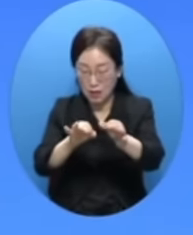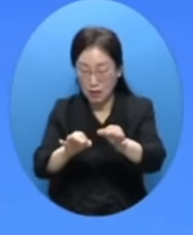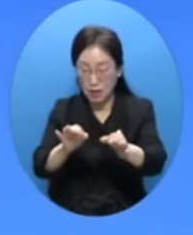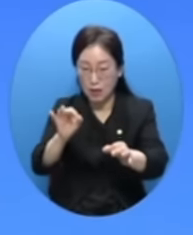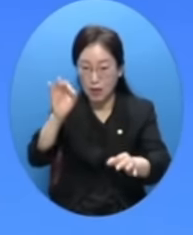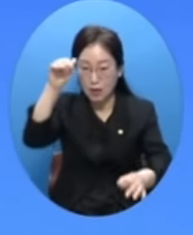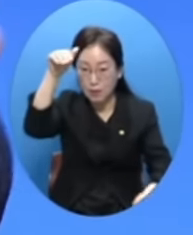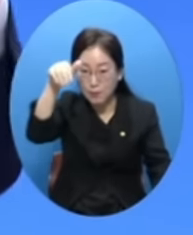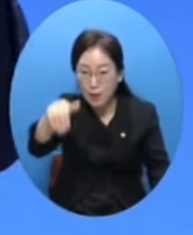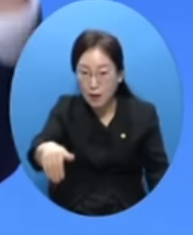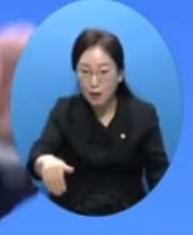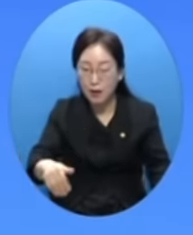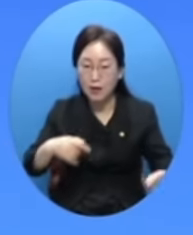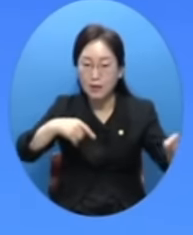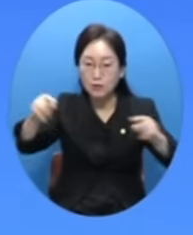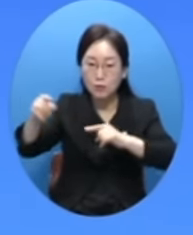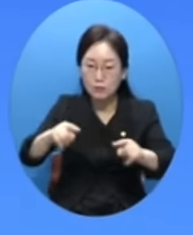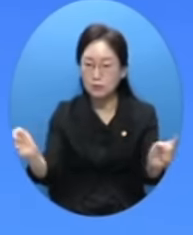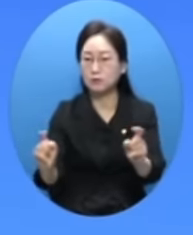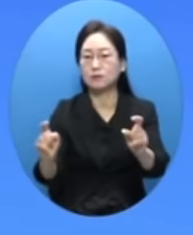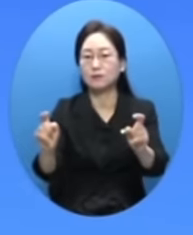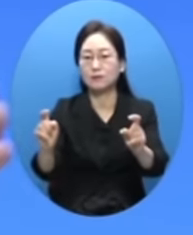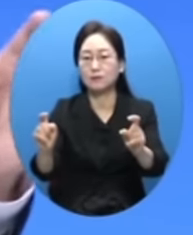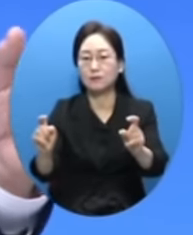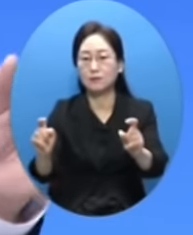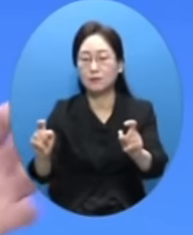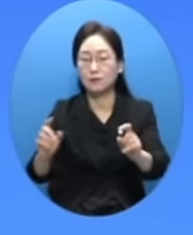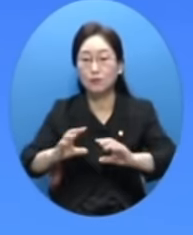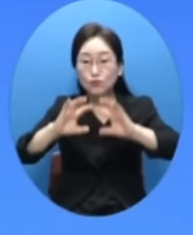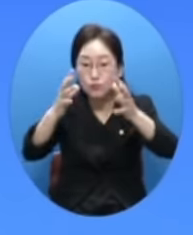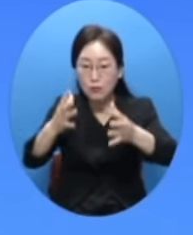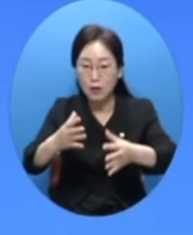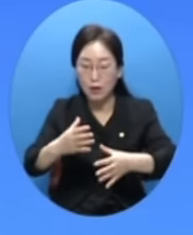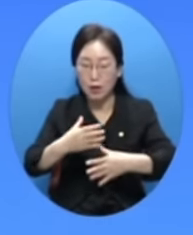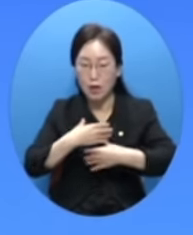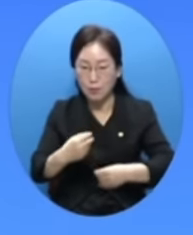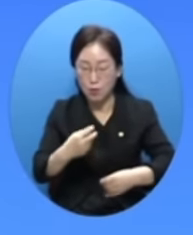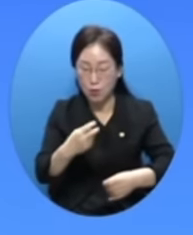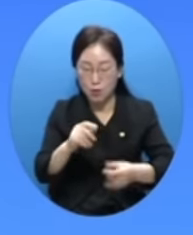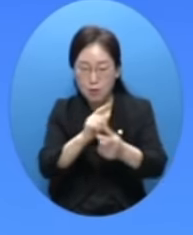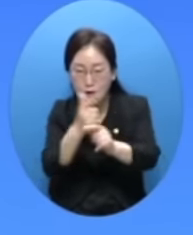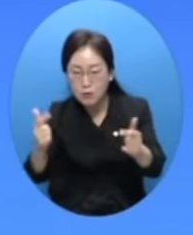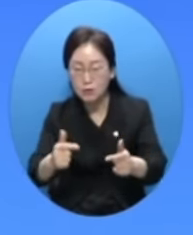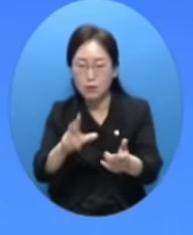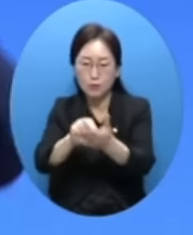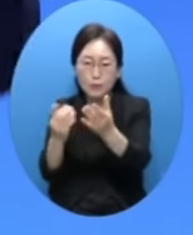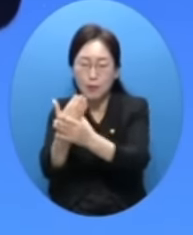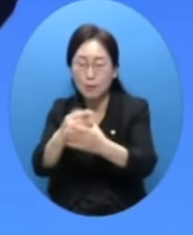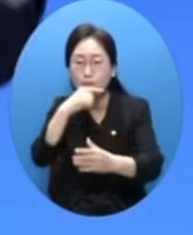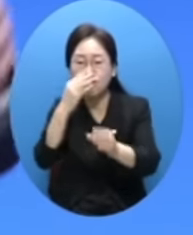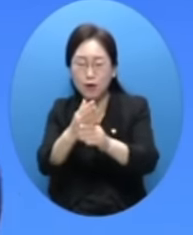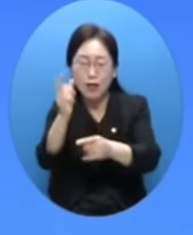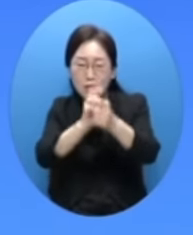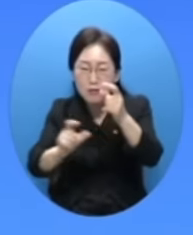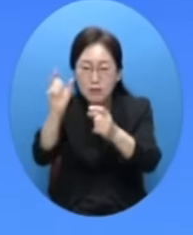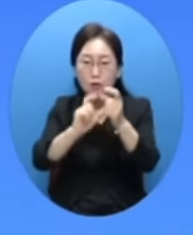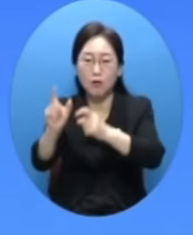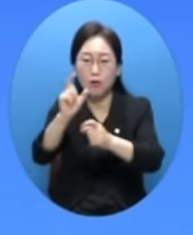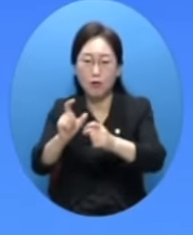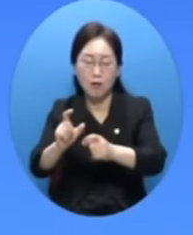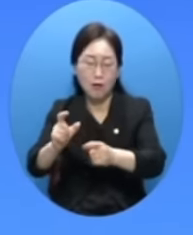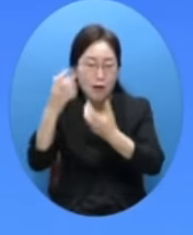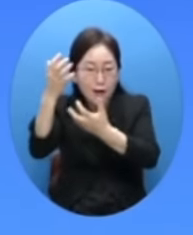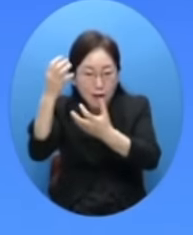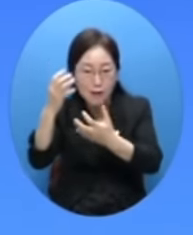무너지고 정치권이 무너지고 국가 안보에 여러 가지 어려움이 생겨나게 되고 북한은 더 저렇게 극렬하게